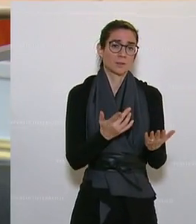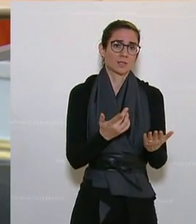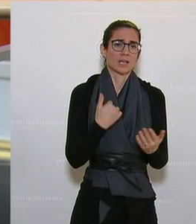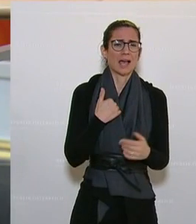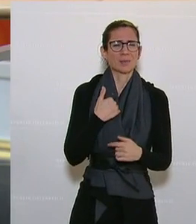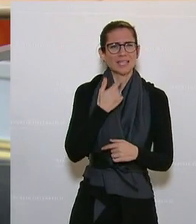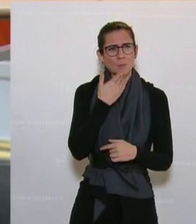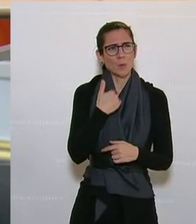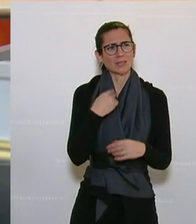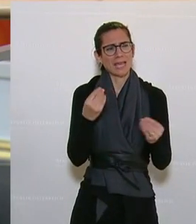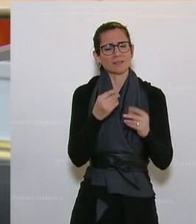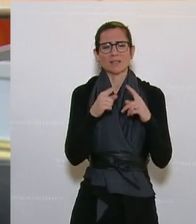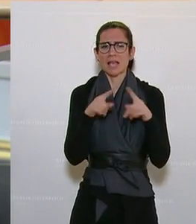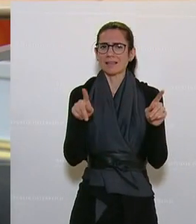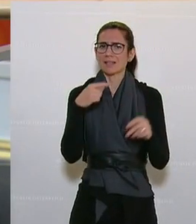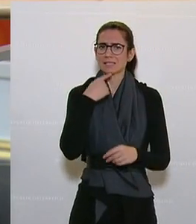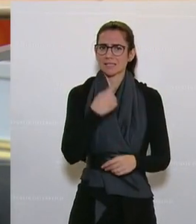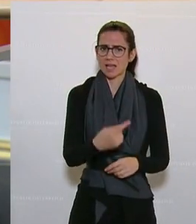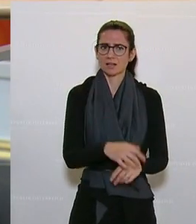um was anderes und zusätzlich noch.